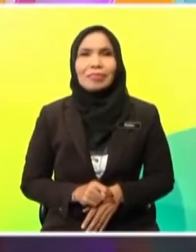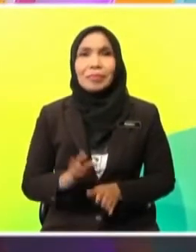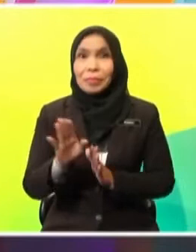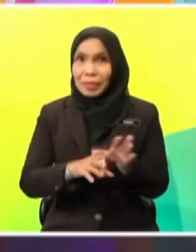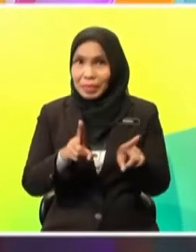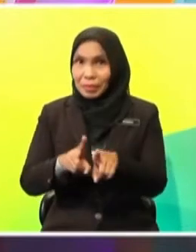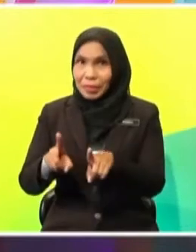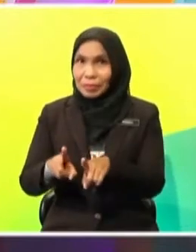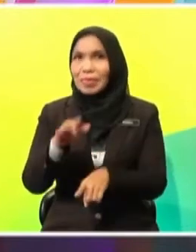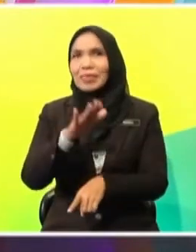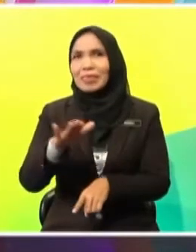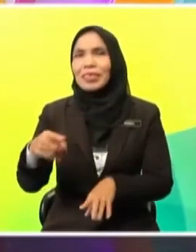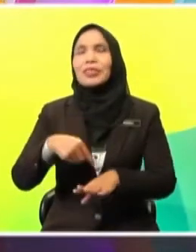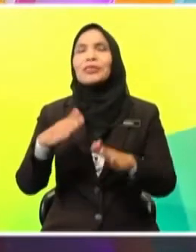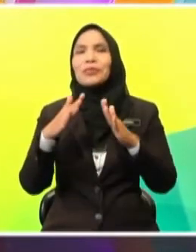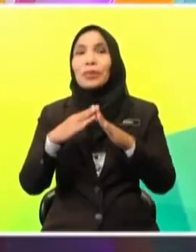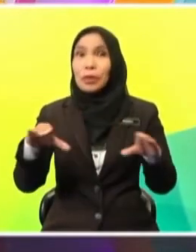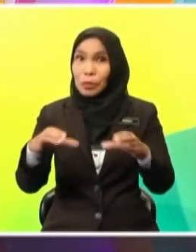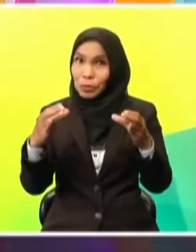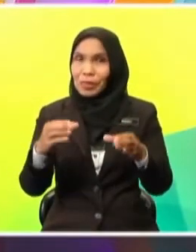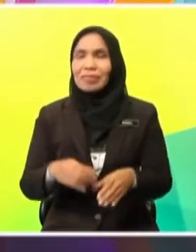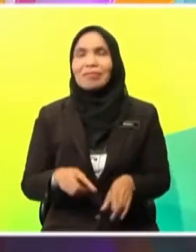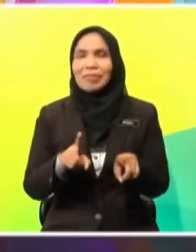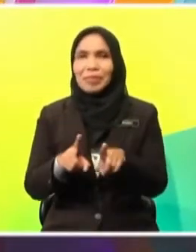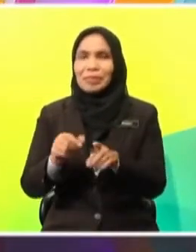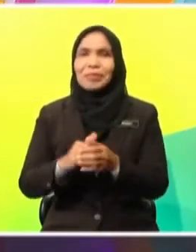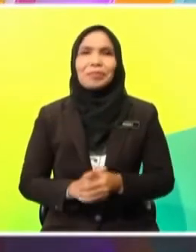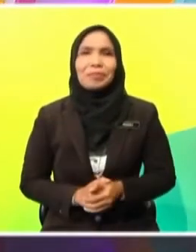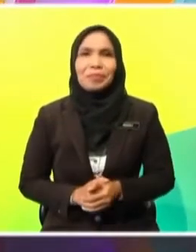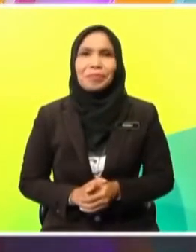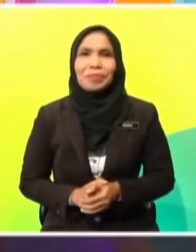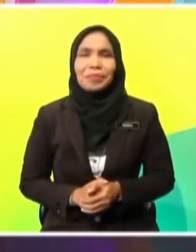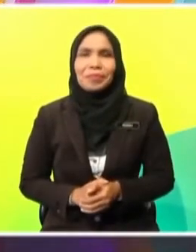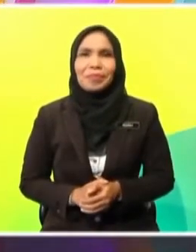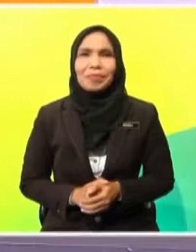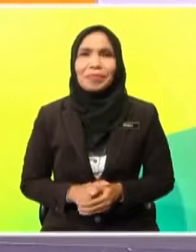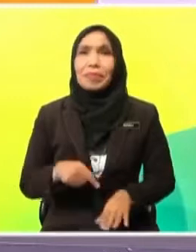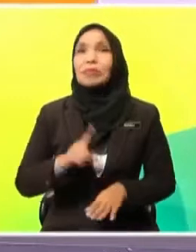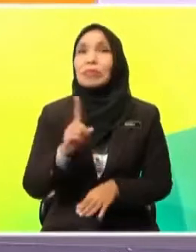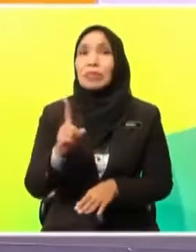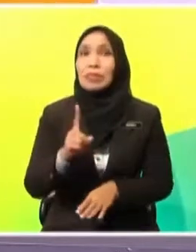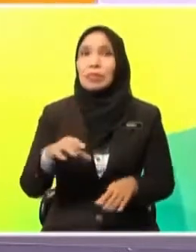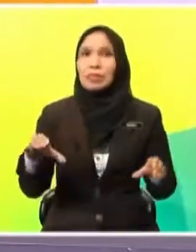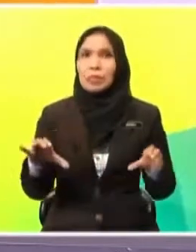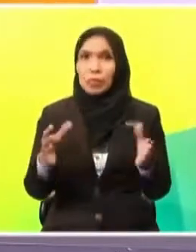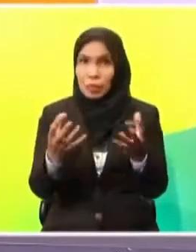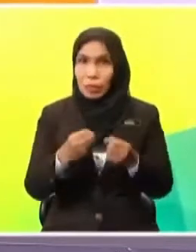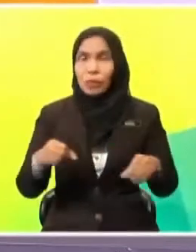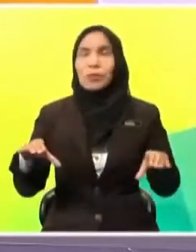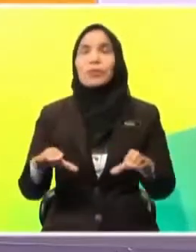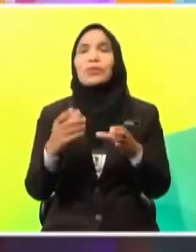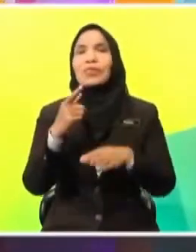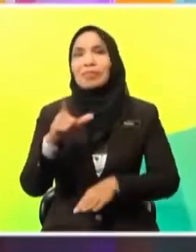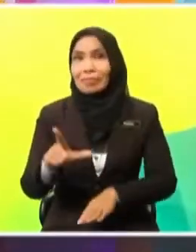bersama eo3c go kali udah bersedia dimana agaknya kite nak mudahkan latihan kita Oke bye Jadi kalau udah